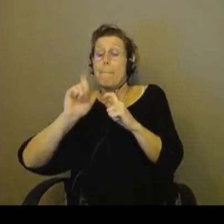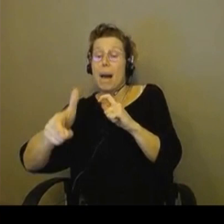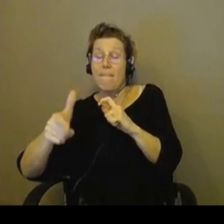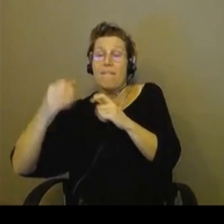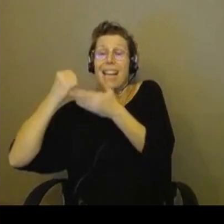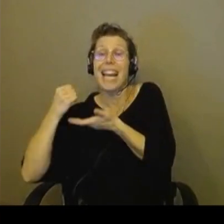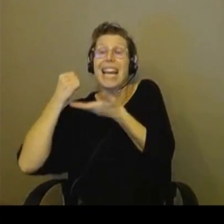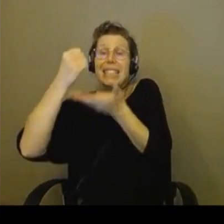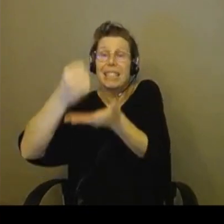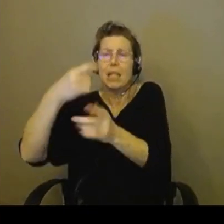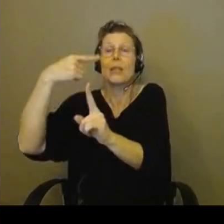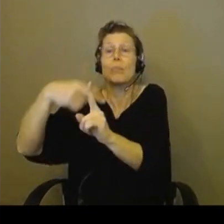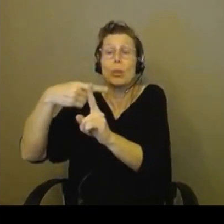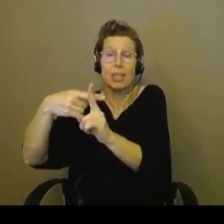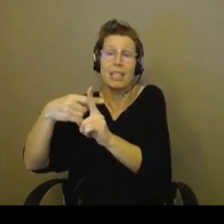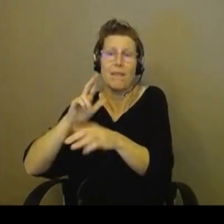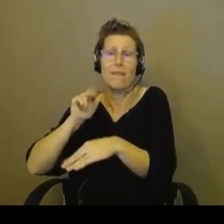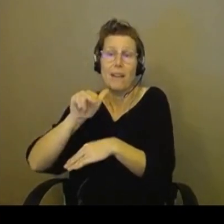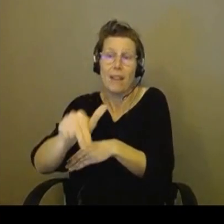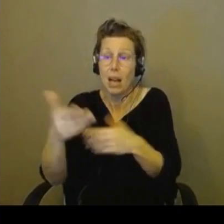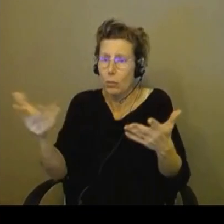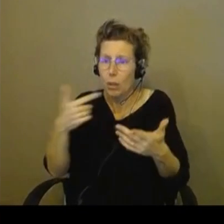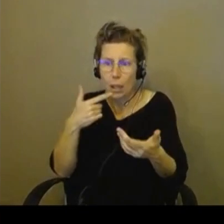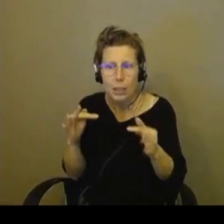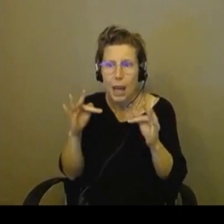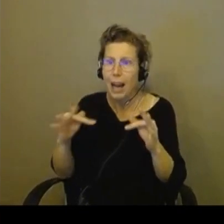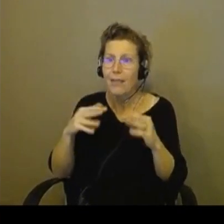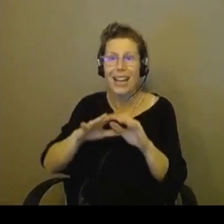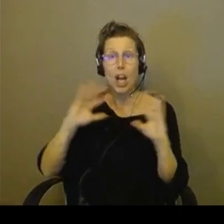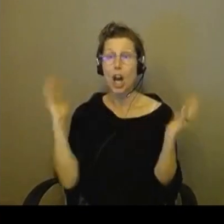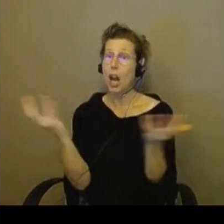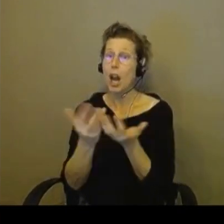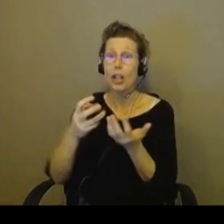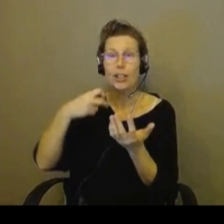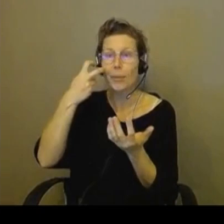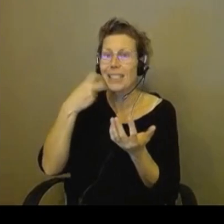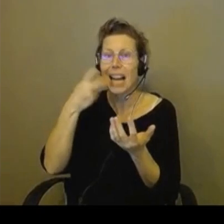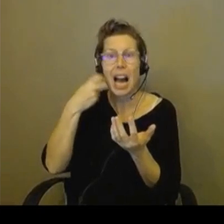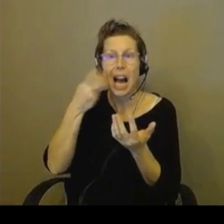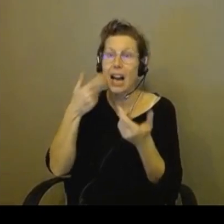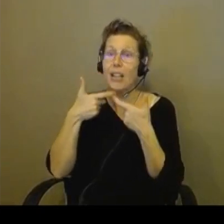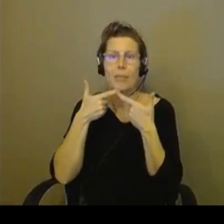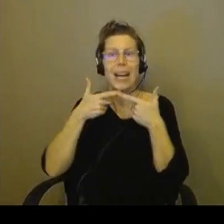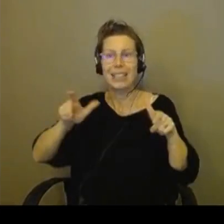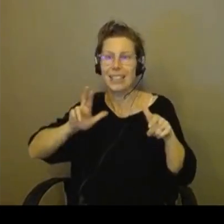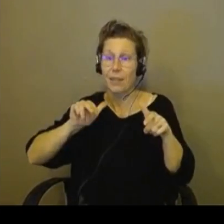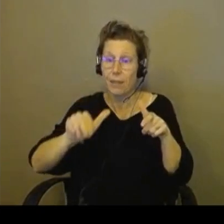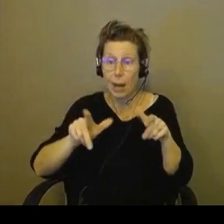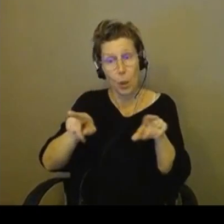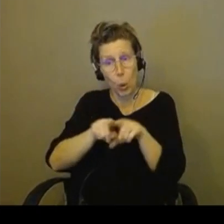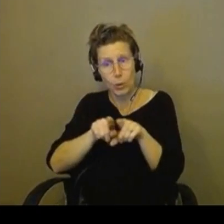c'est la mise en accessibilité de l'ensemble des gares des Jeux, mais c'est aussi une attention particulière à ces sujets, et c'est aussi